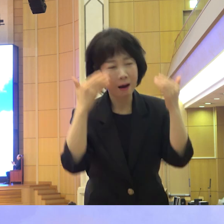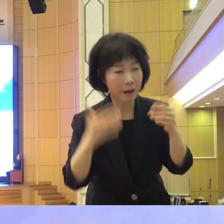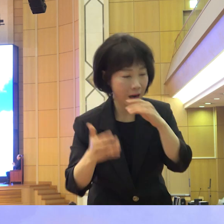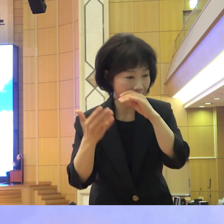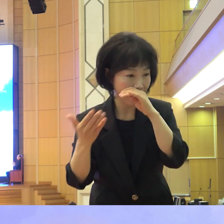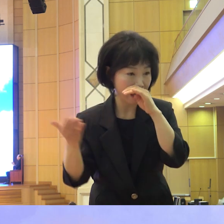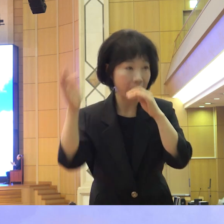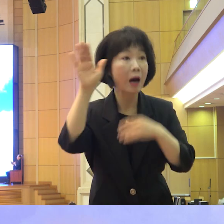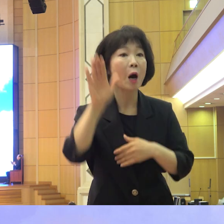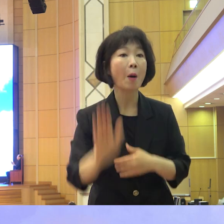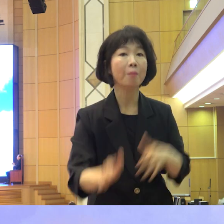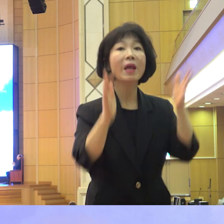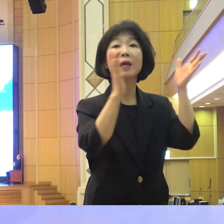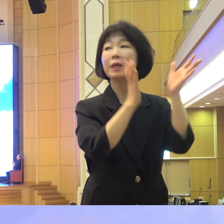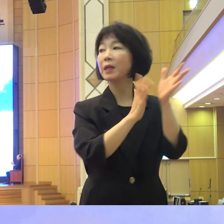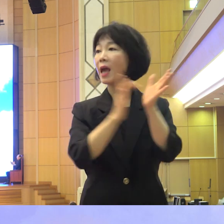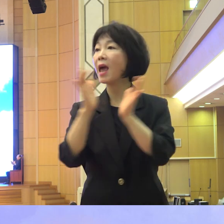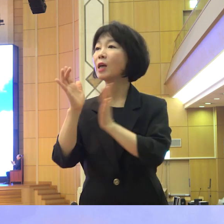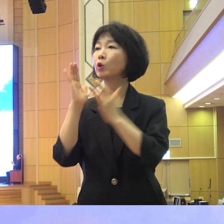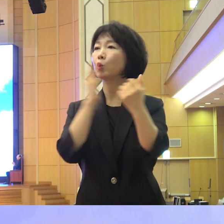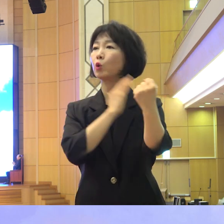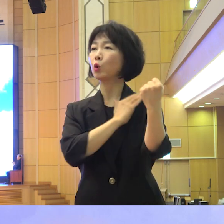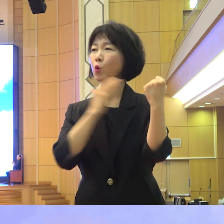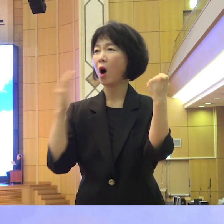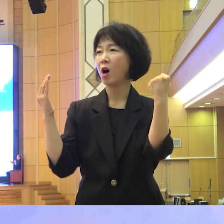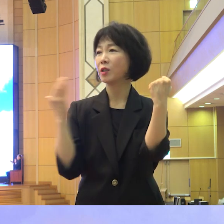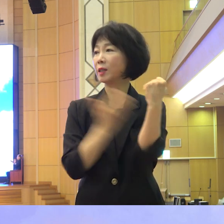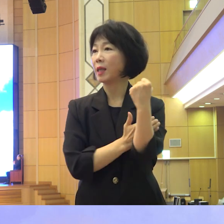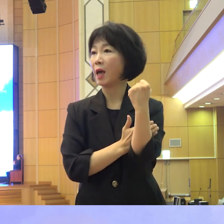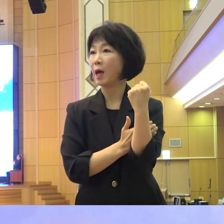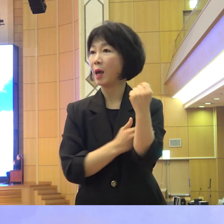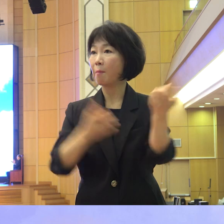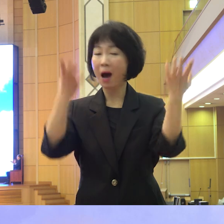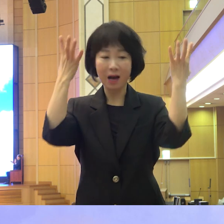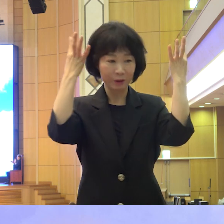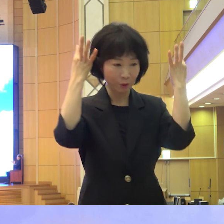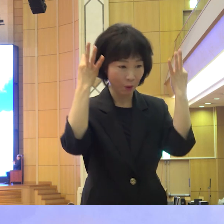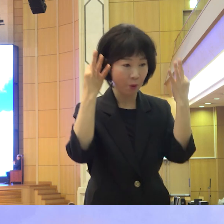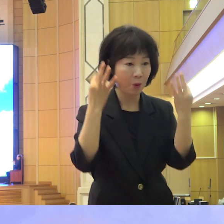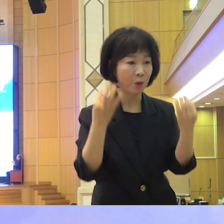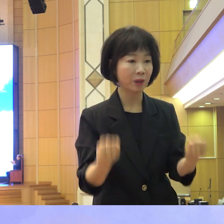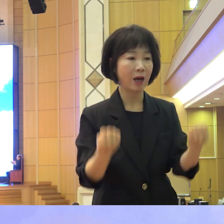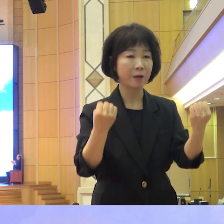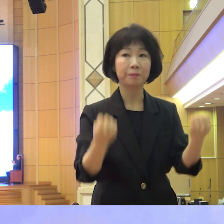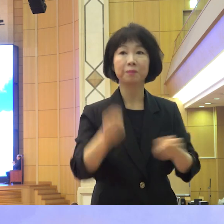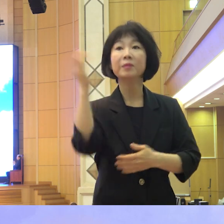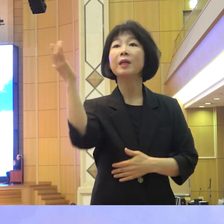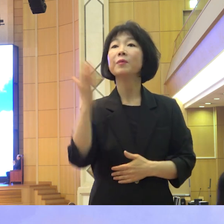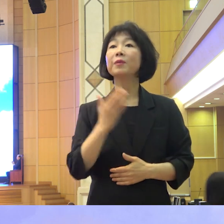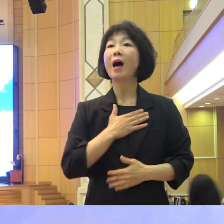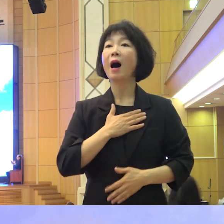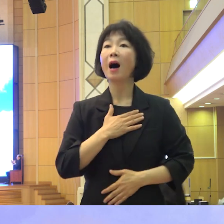우리들은 약하나 예수 원세. 나를 사랑하시고